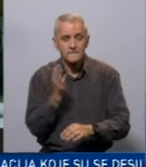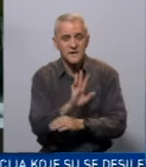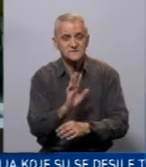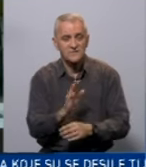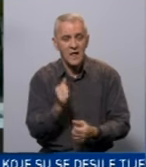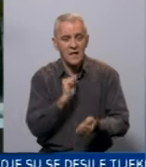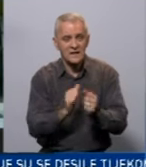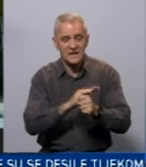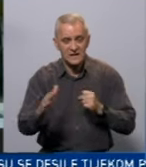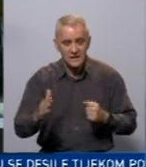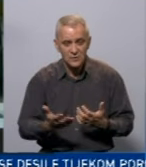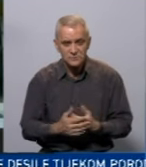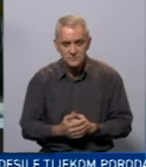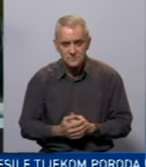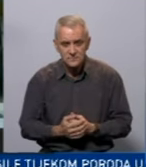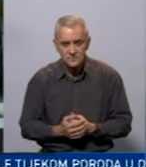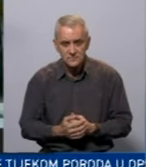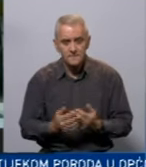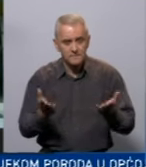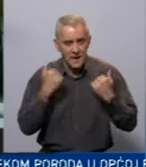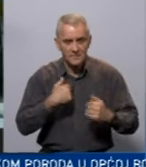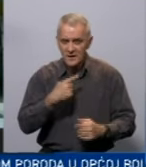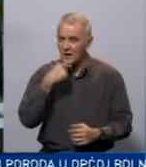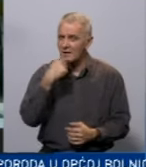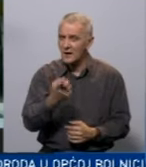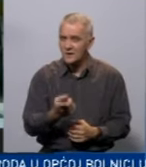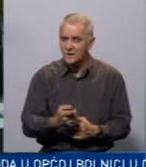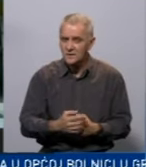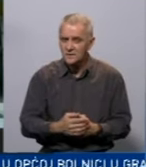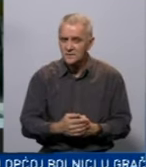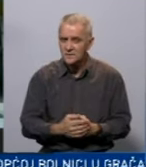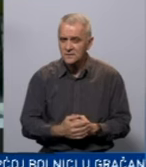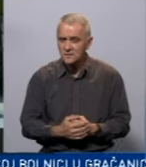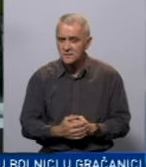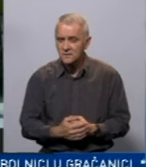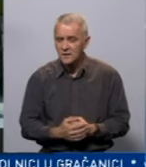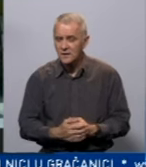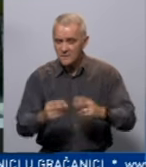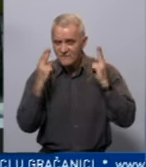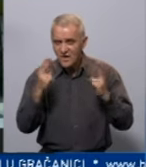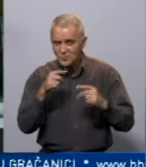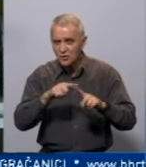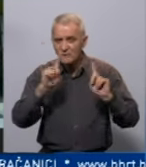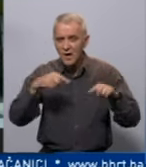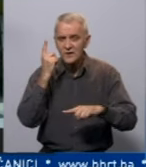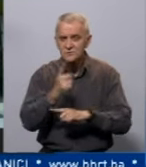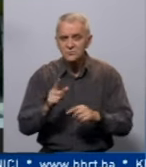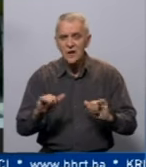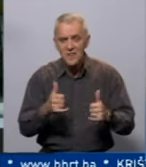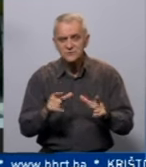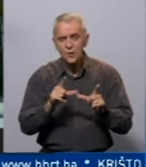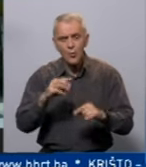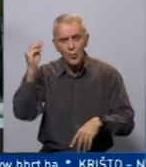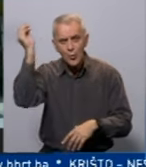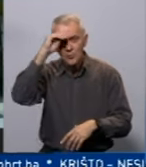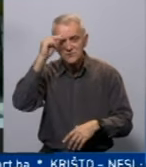genocid, ali bih rekao da je ključ ove rezolucije jeste u obrazovanju i u toj